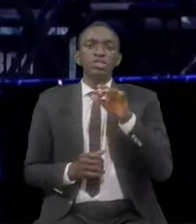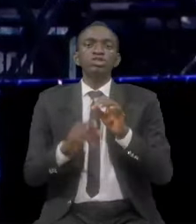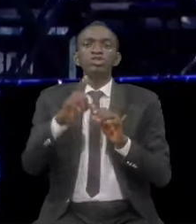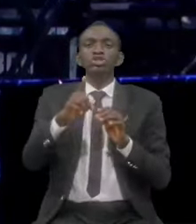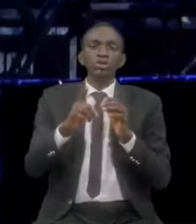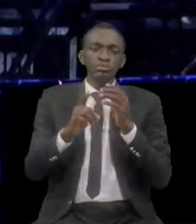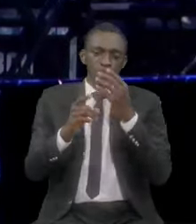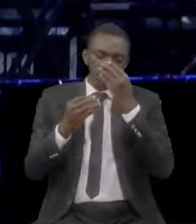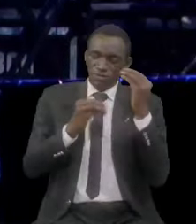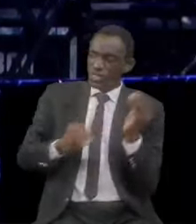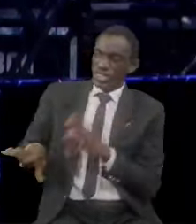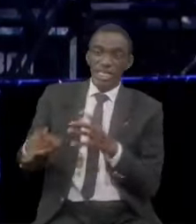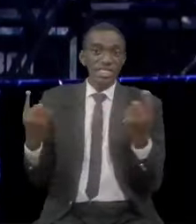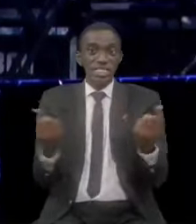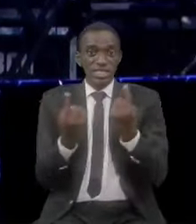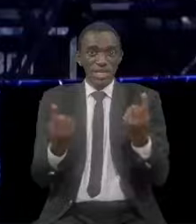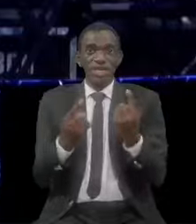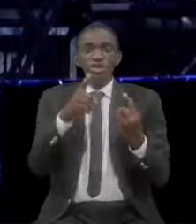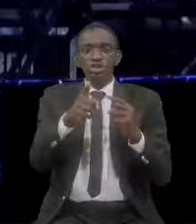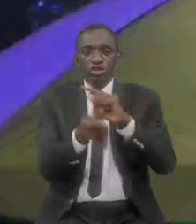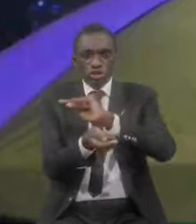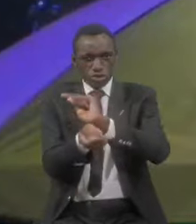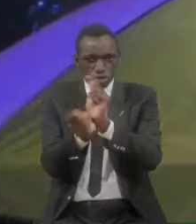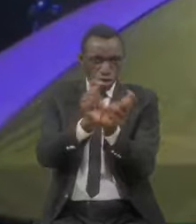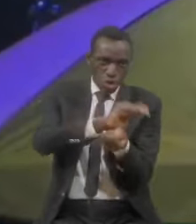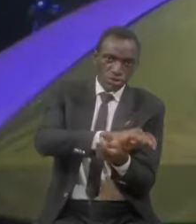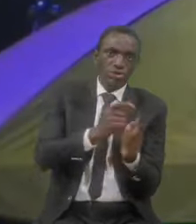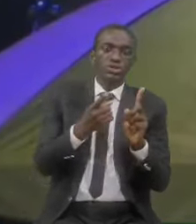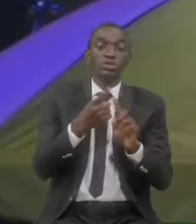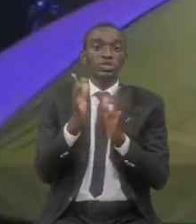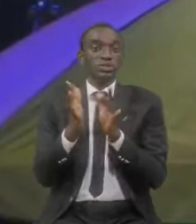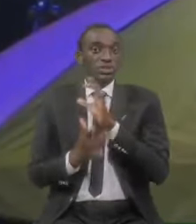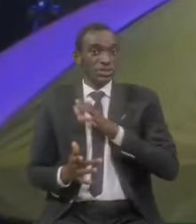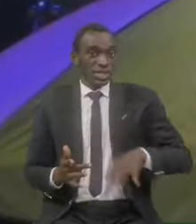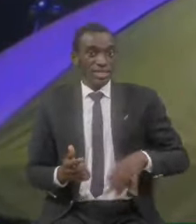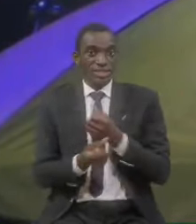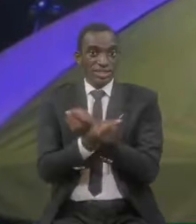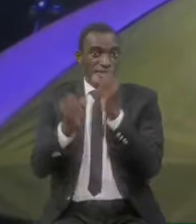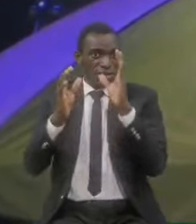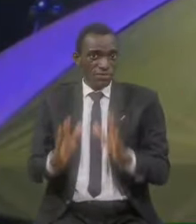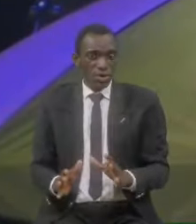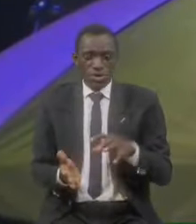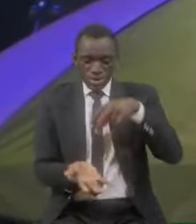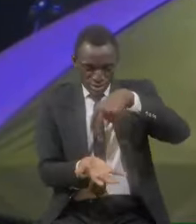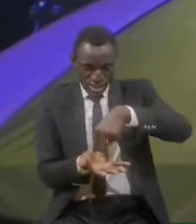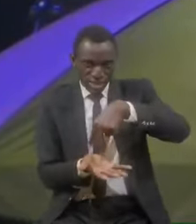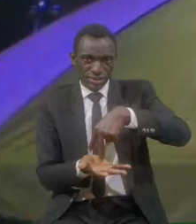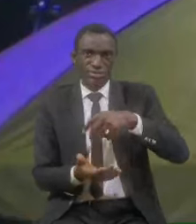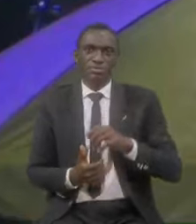Vous vous détournez du péché, vous vous tournez vers le Sauveur ce soir, tenez-vous debout là où vous vous trouvez.